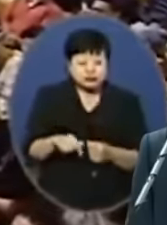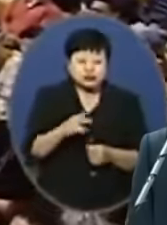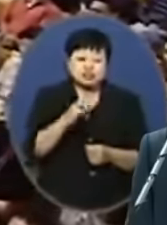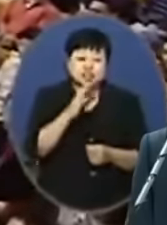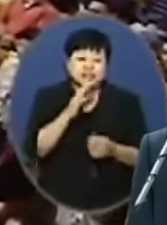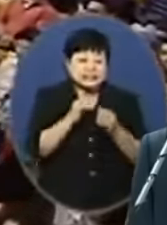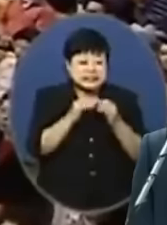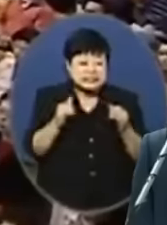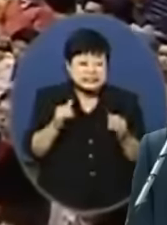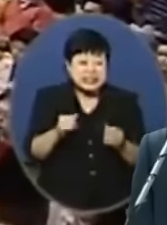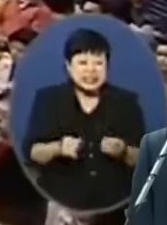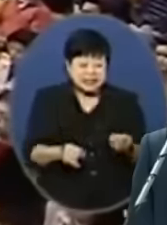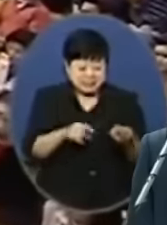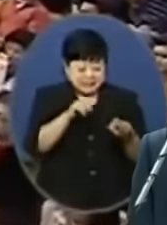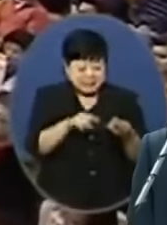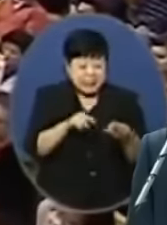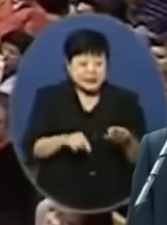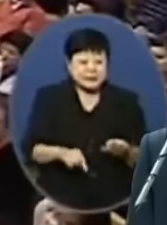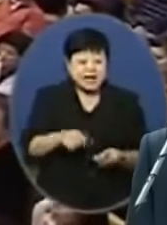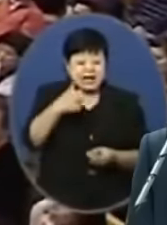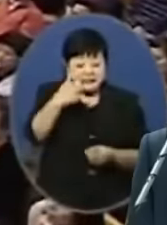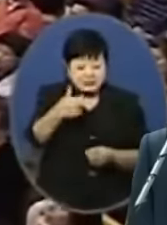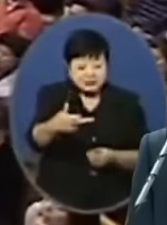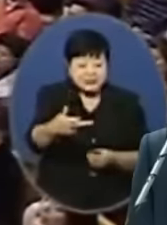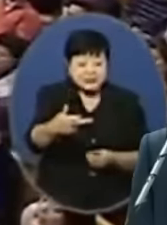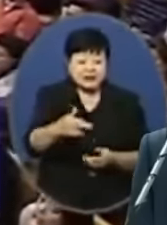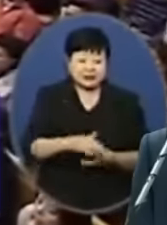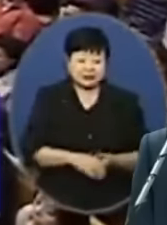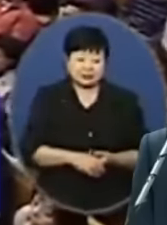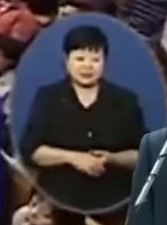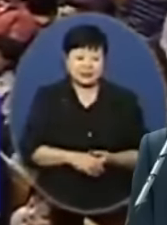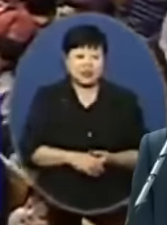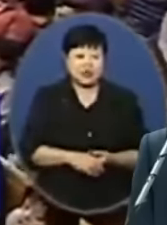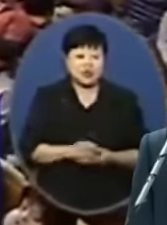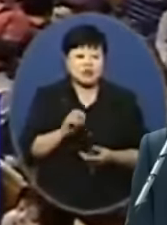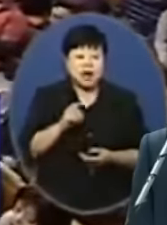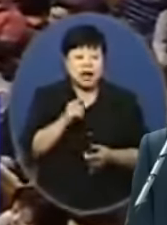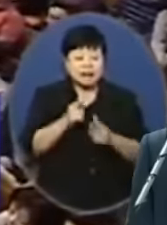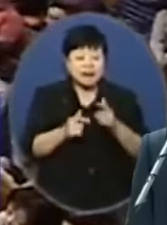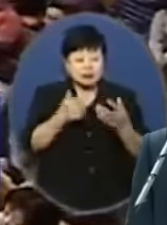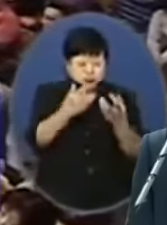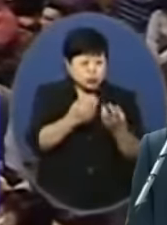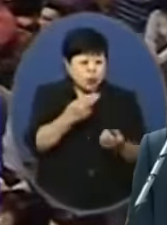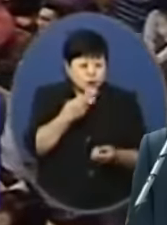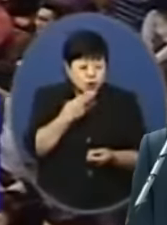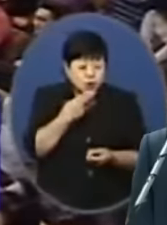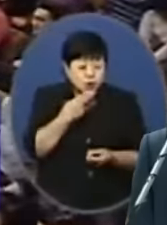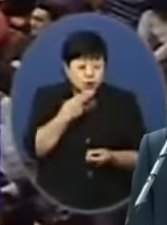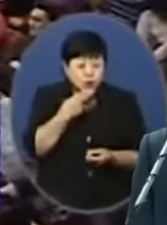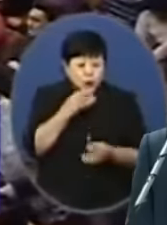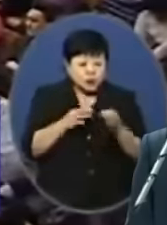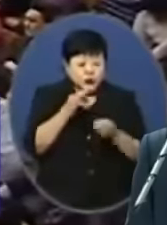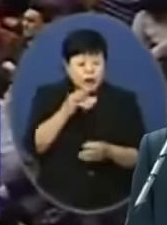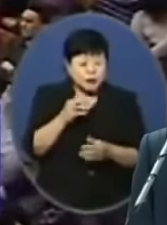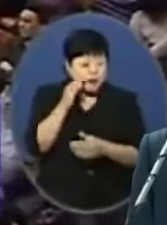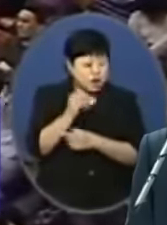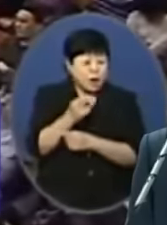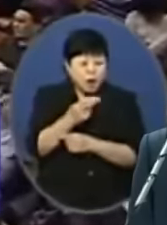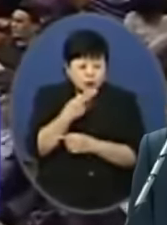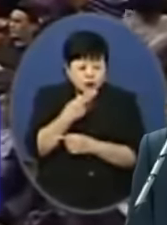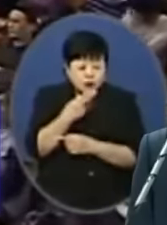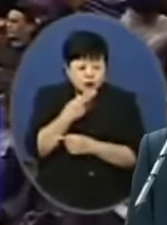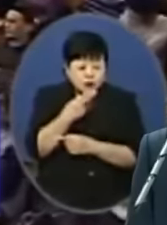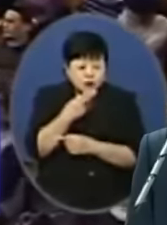선지자는 3장 17절로 18절에 비록 무화과 나무가 무성하지 못하며 포도나무에 열매가